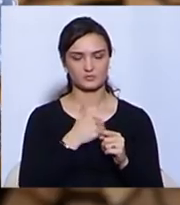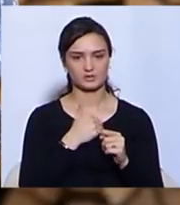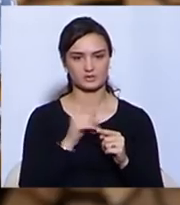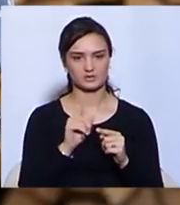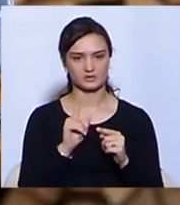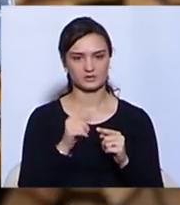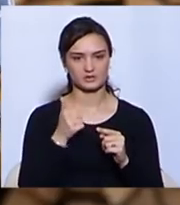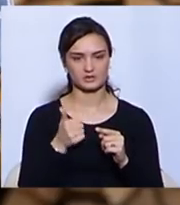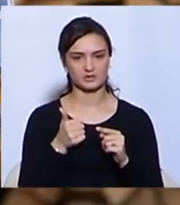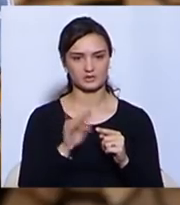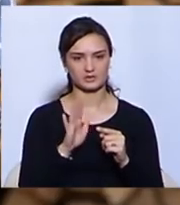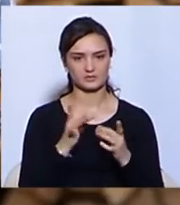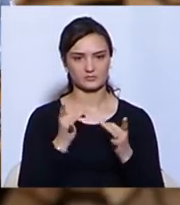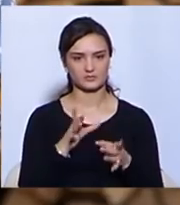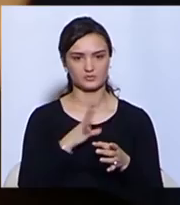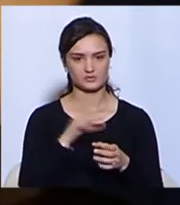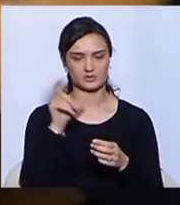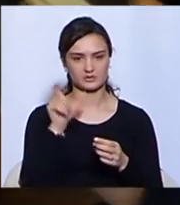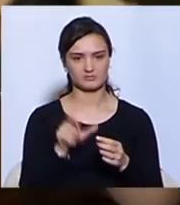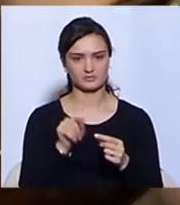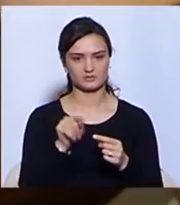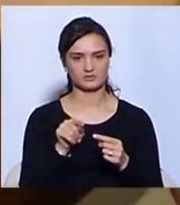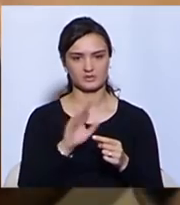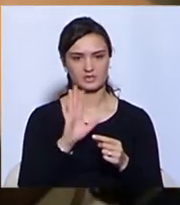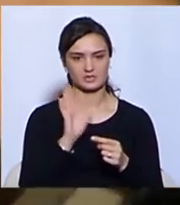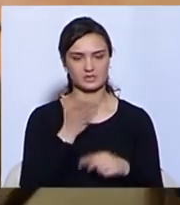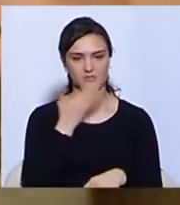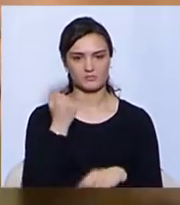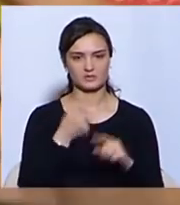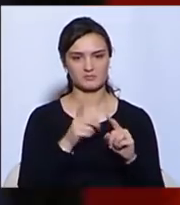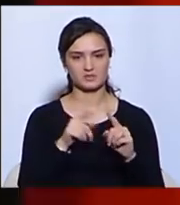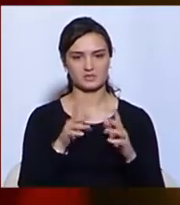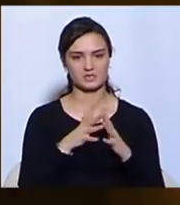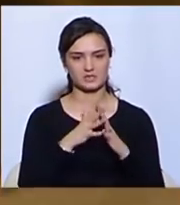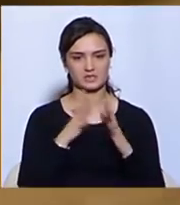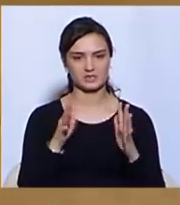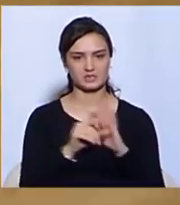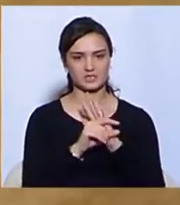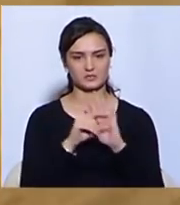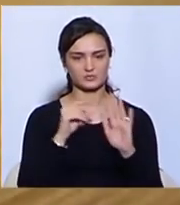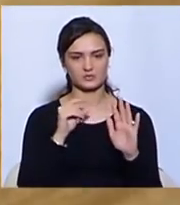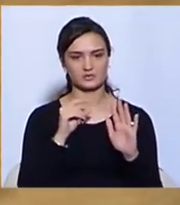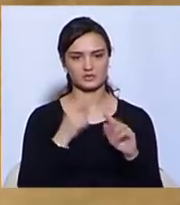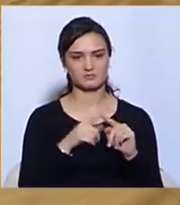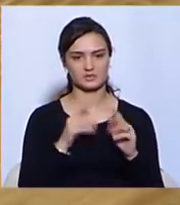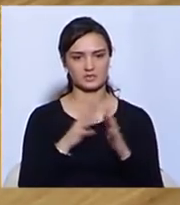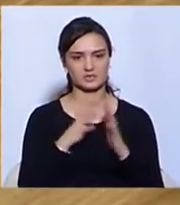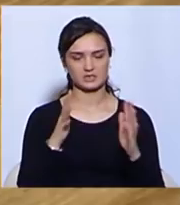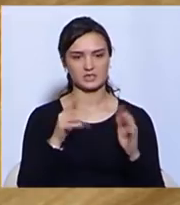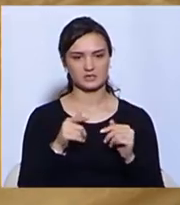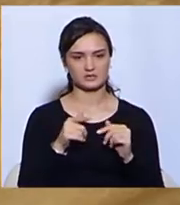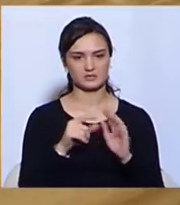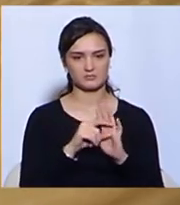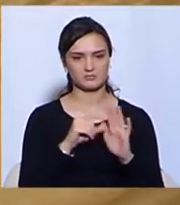რომ კარგი არა, უბრალოდ იყოს ადამიანი. არ არსებობს იმაზე დიდი სტატუსი, იმაზე დიდად